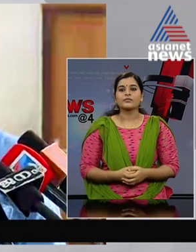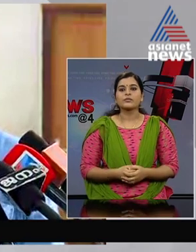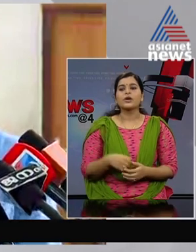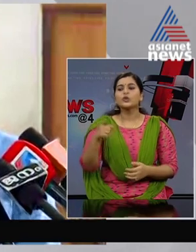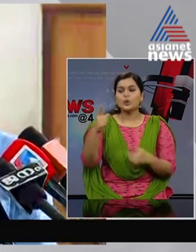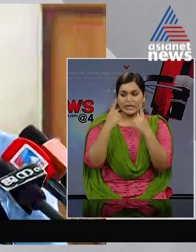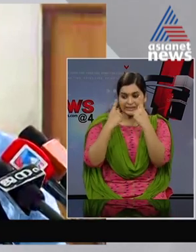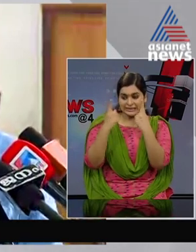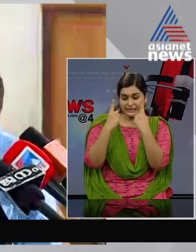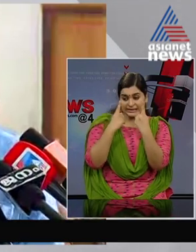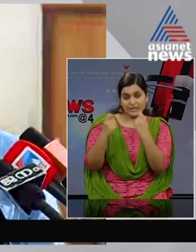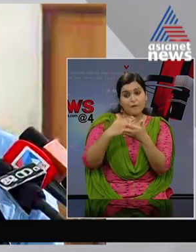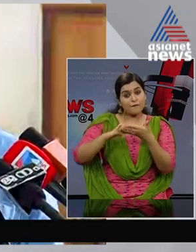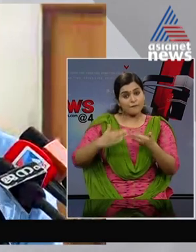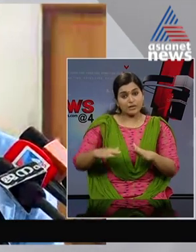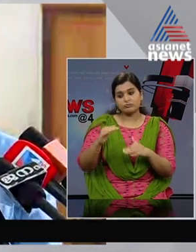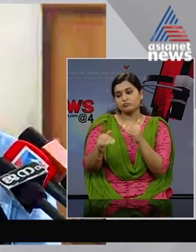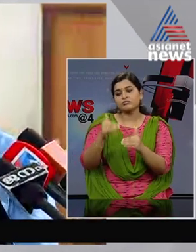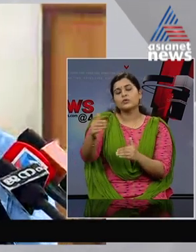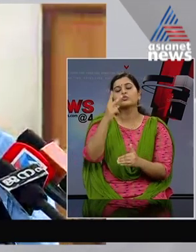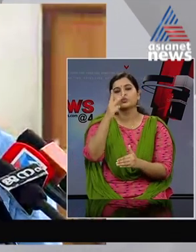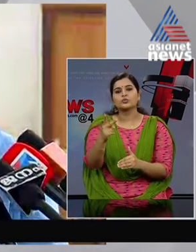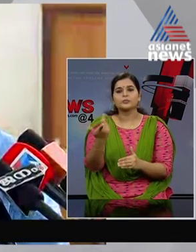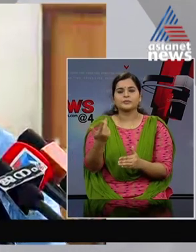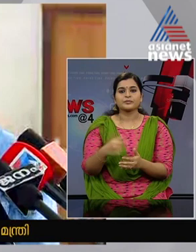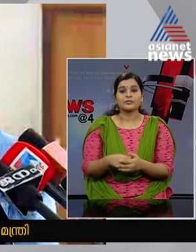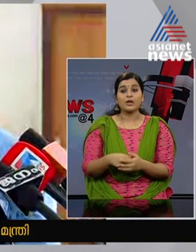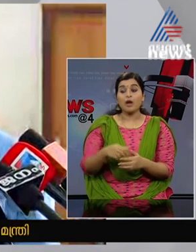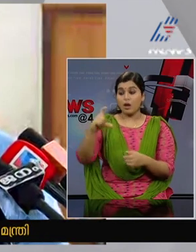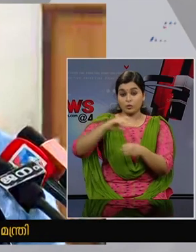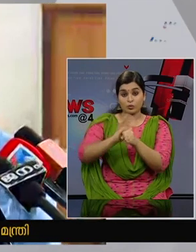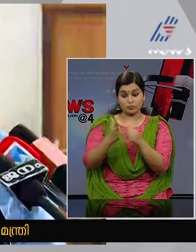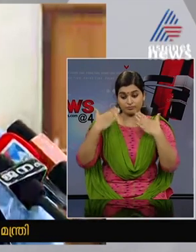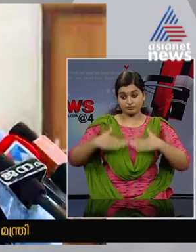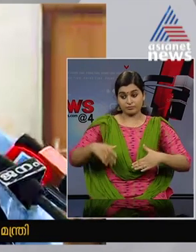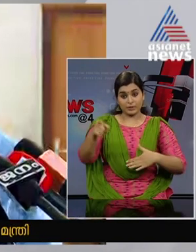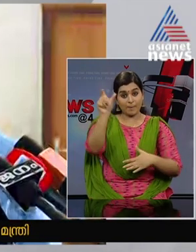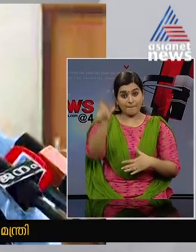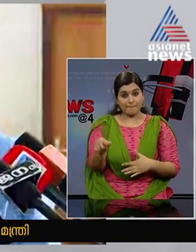അവിടെ കോവിഡ് സ്ഥിരീകരിക്കപ്പെട്ട വ്യക്തി ഏതാനും